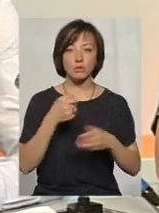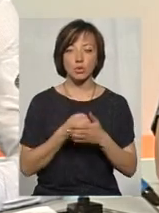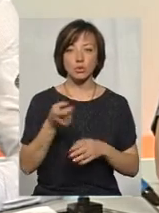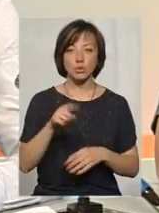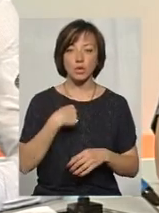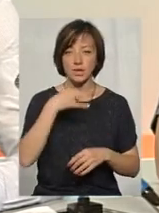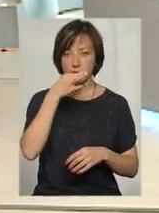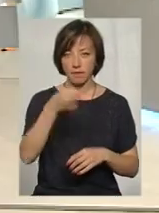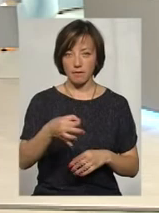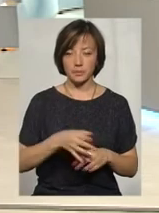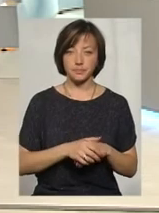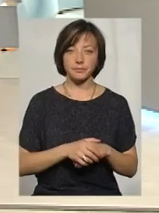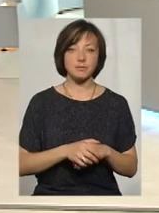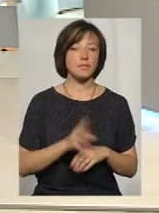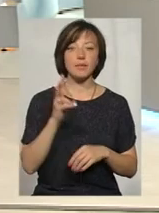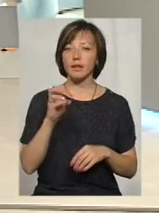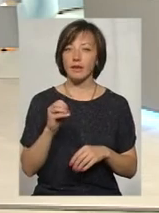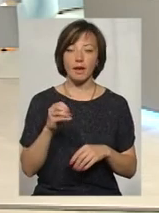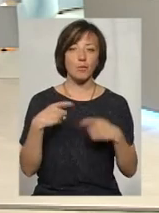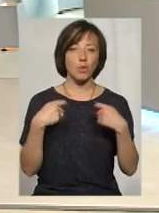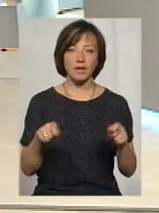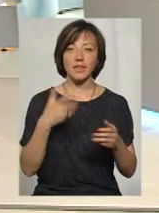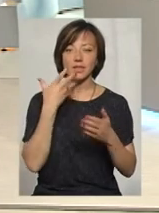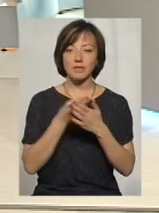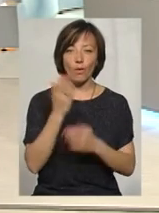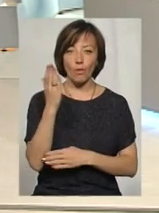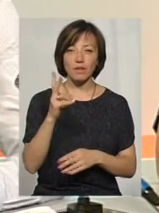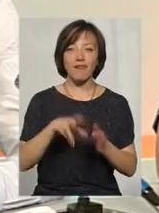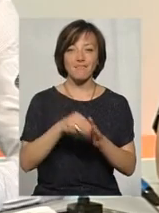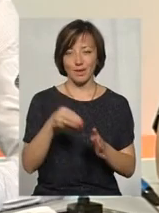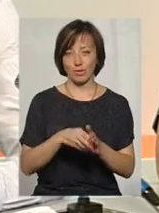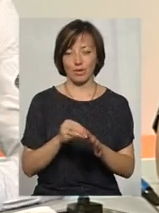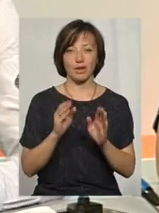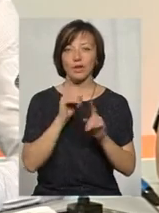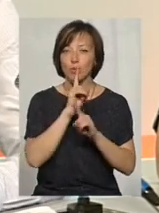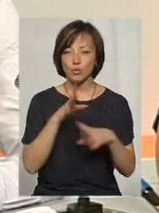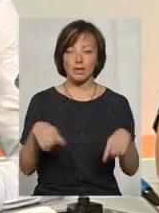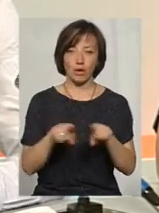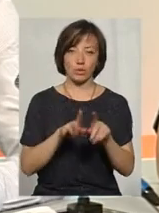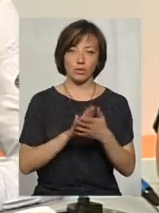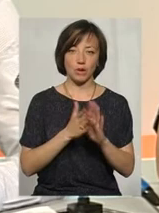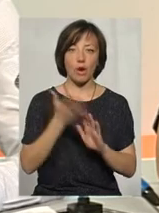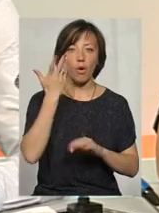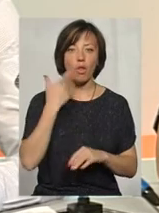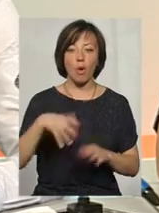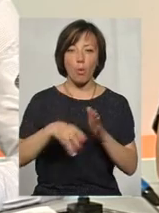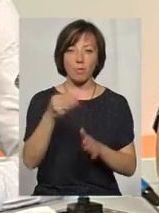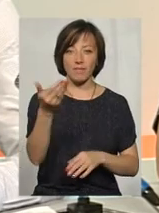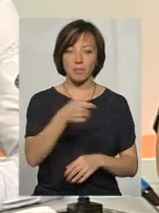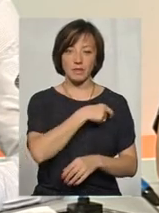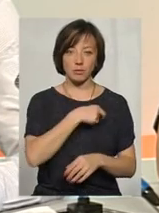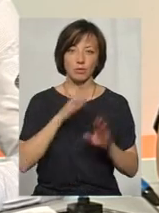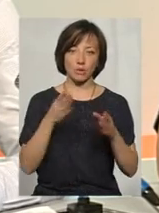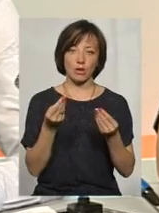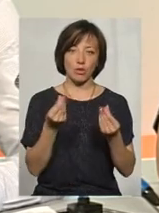що я сказав. Не продавайте свій голос на виборах і не буде складатись така ситуація, коли обраний вами депутат буде